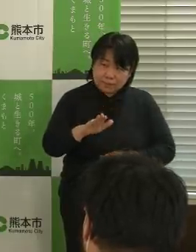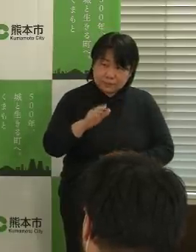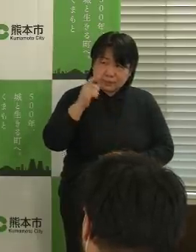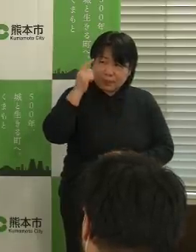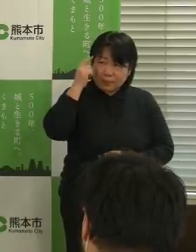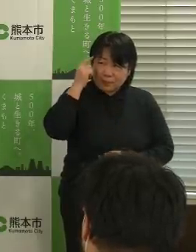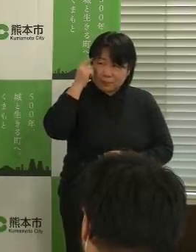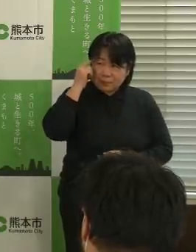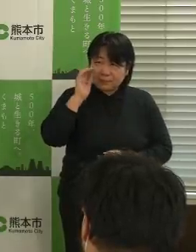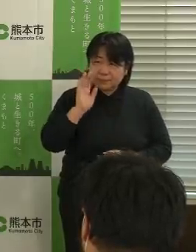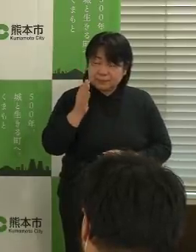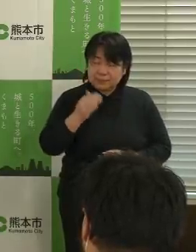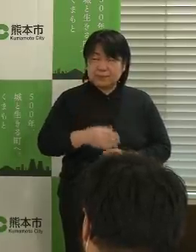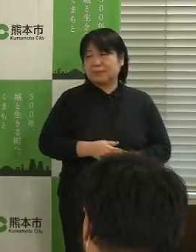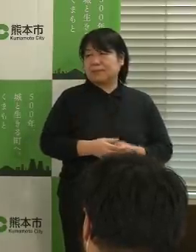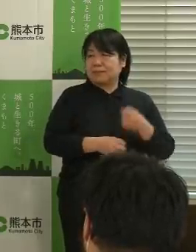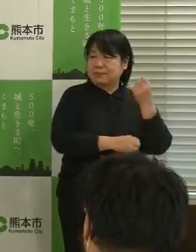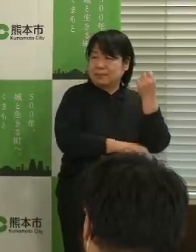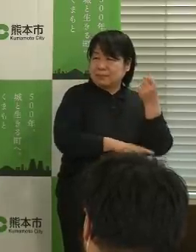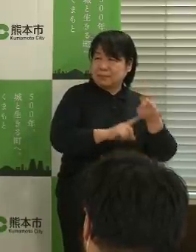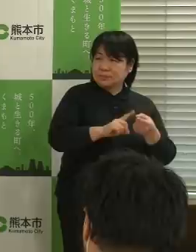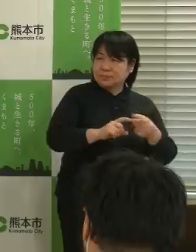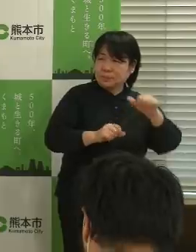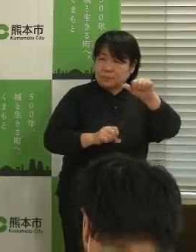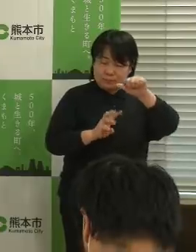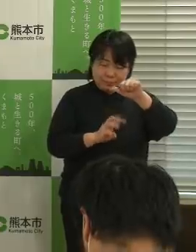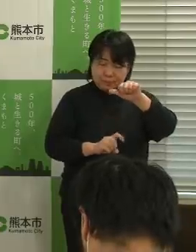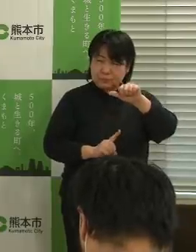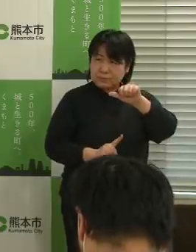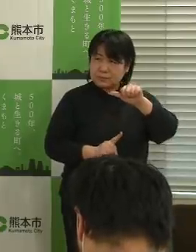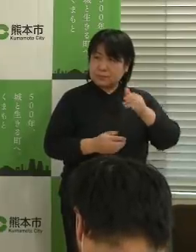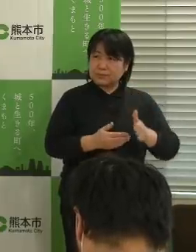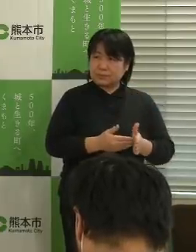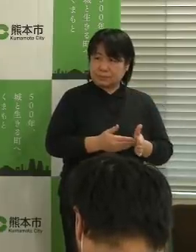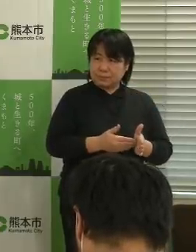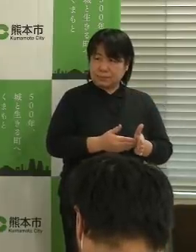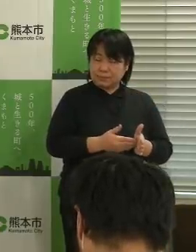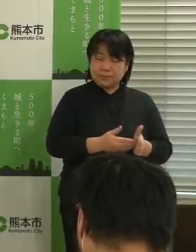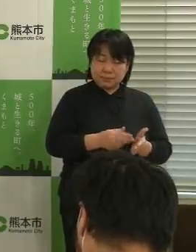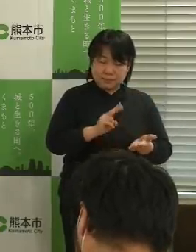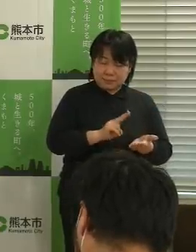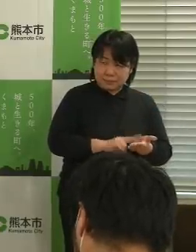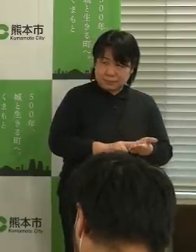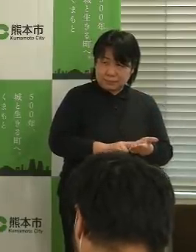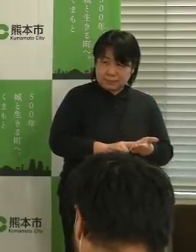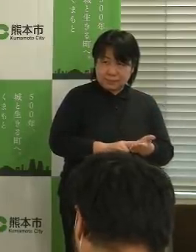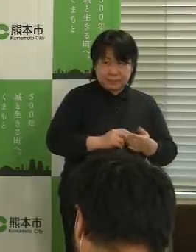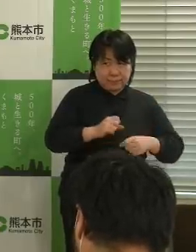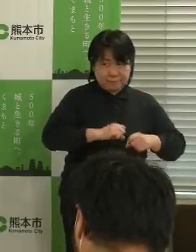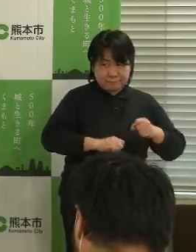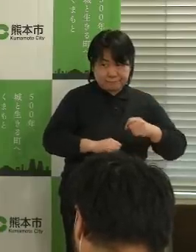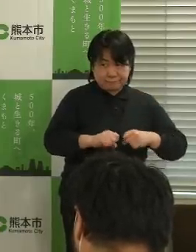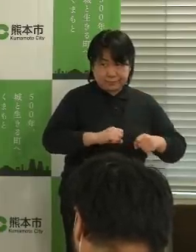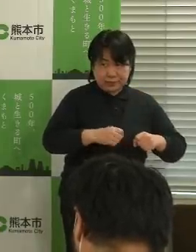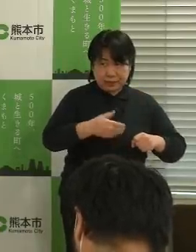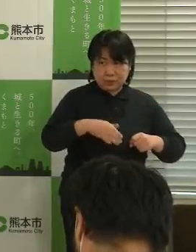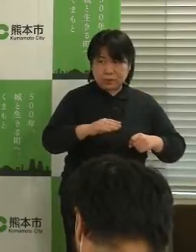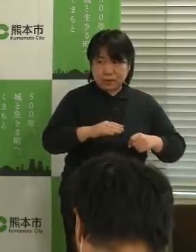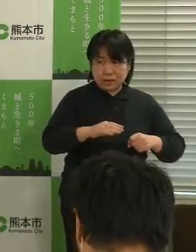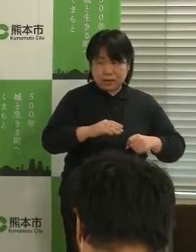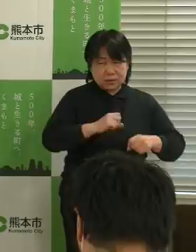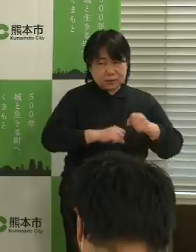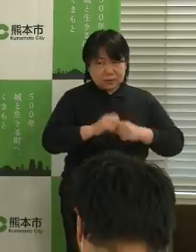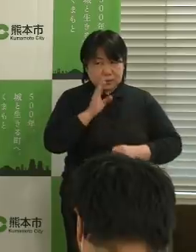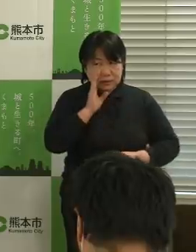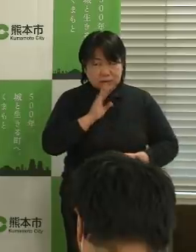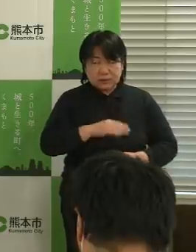が、ただ原則的にはもう5月31日までということで、設定をして動いた方がですね、やはりこれは動きや